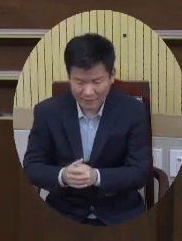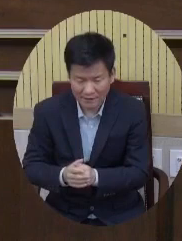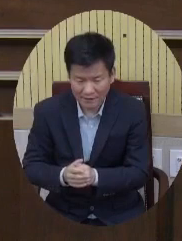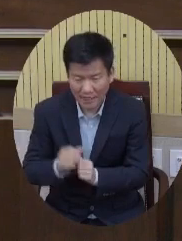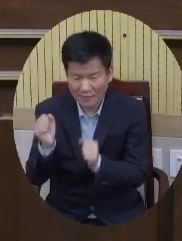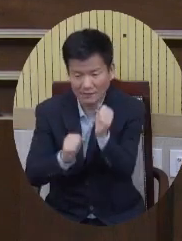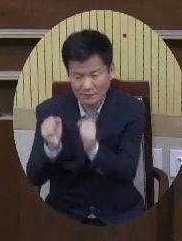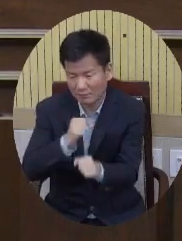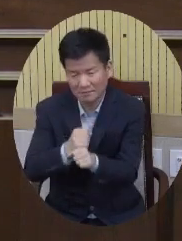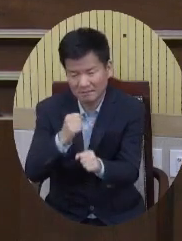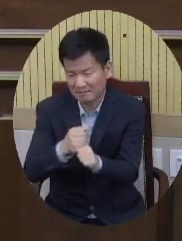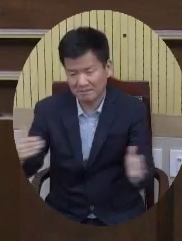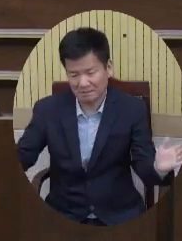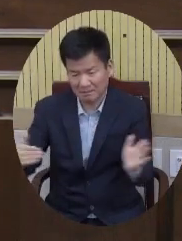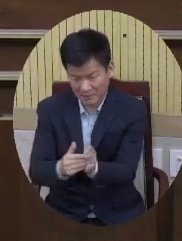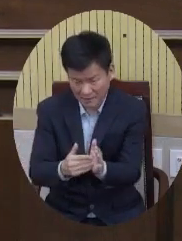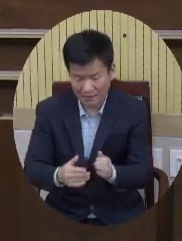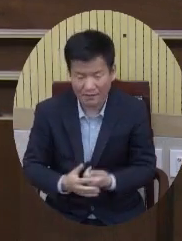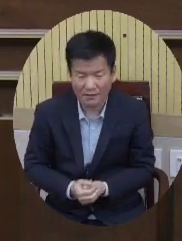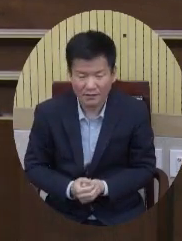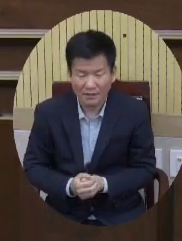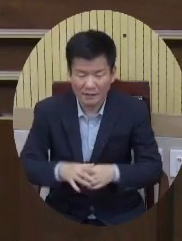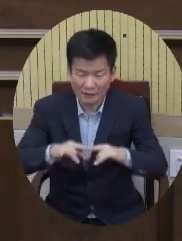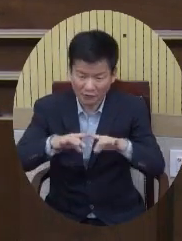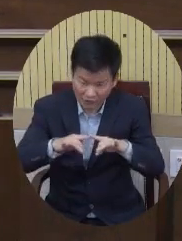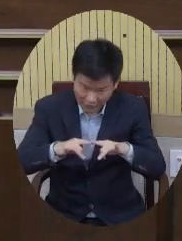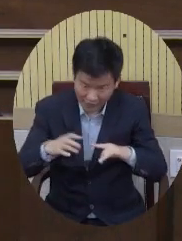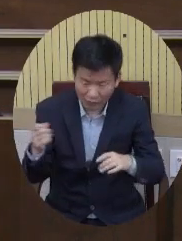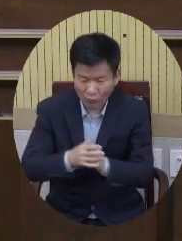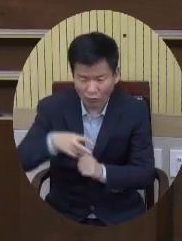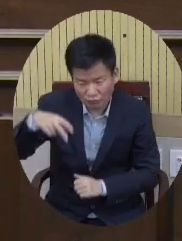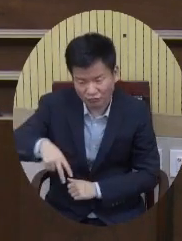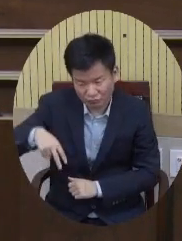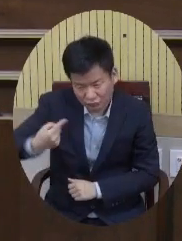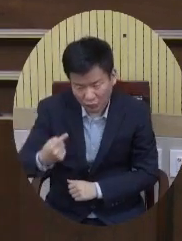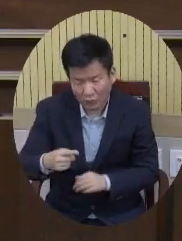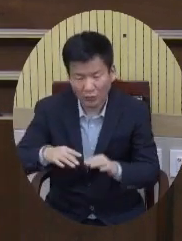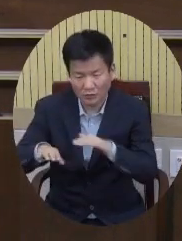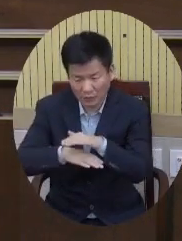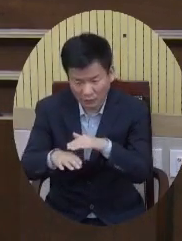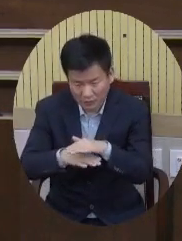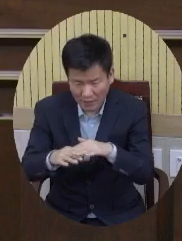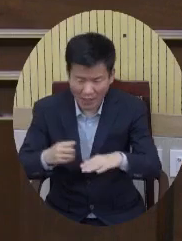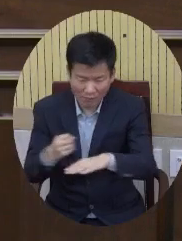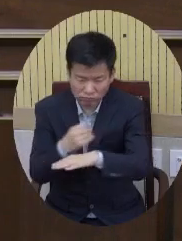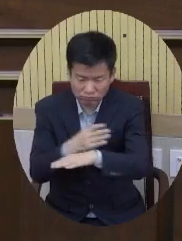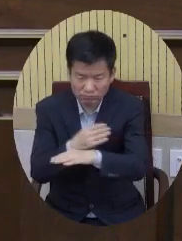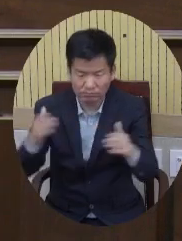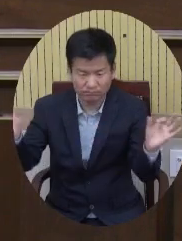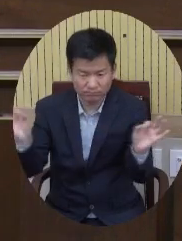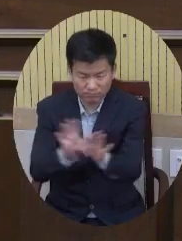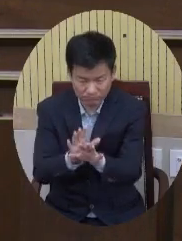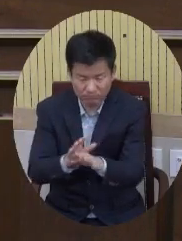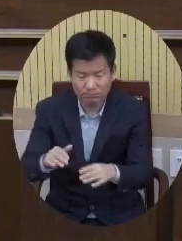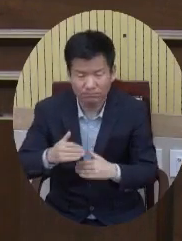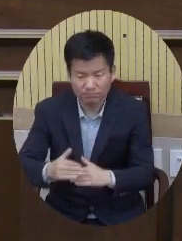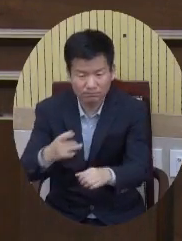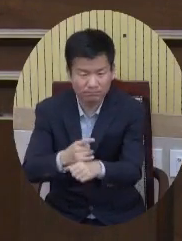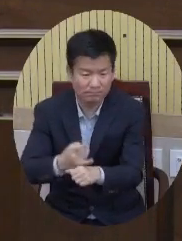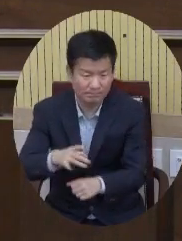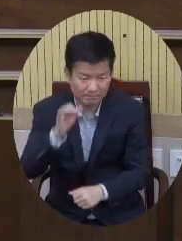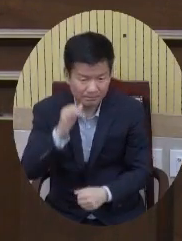생산을 중단한다고 합니다 이제 세계는 전기자동차와 수소 자동차로 탄소 배출 제로 시대에 들어서게